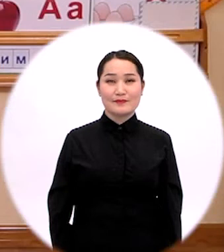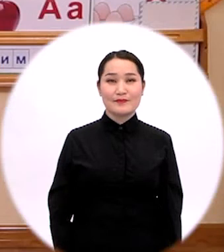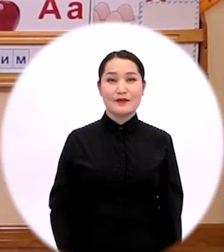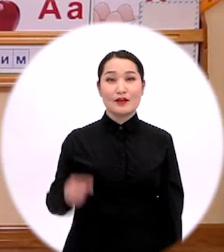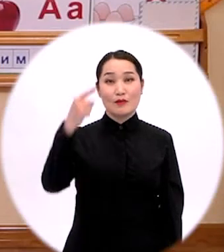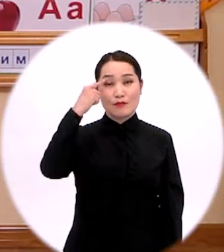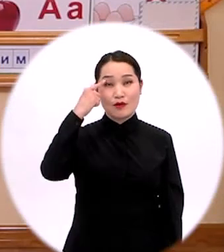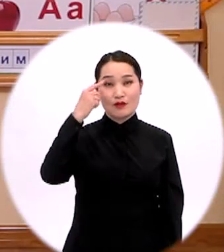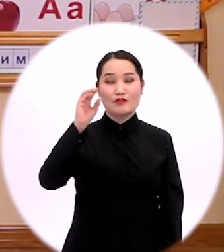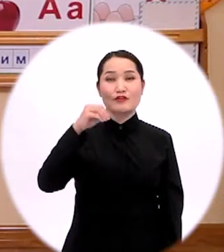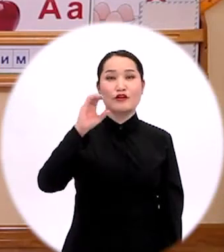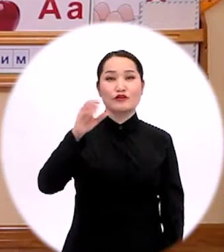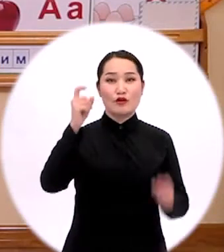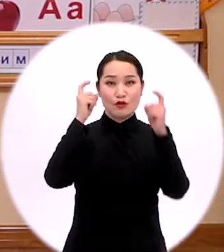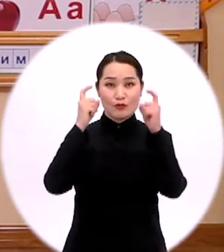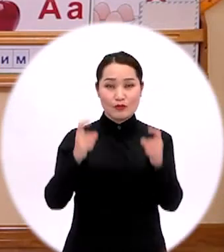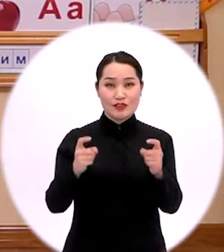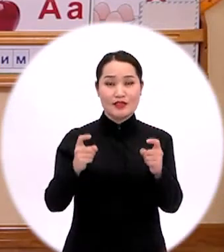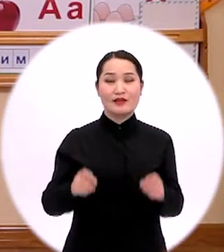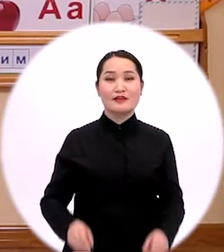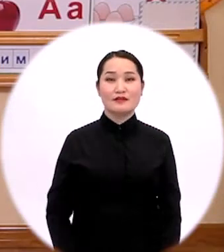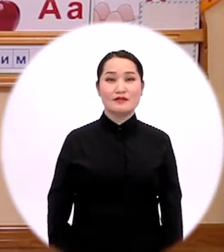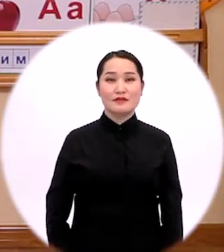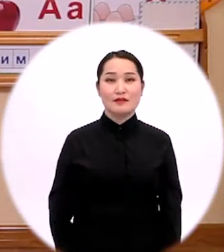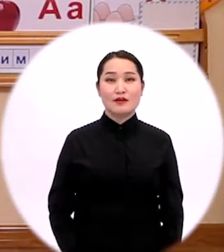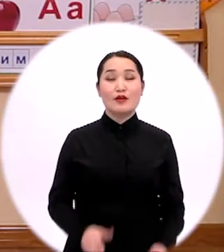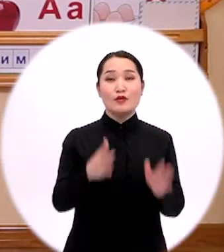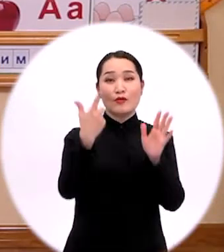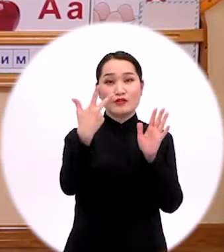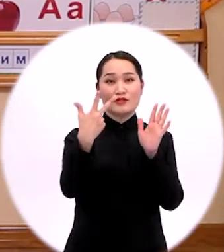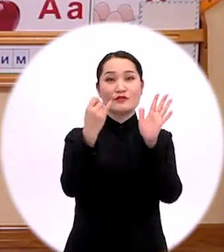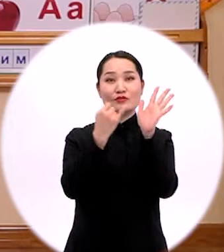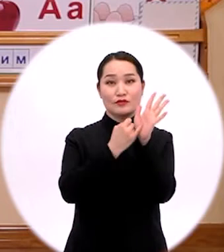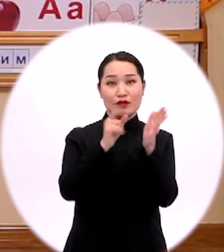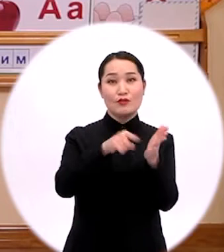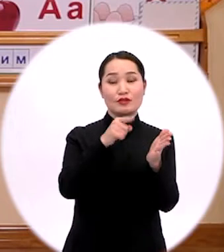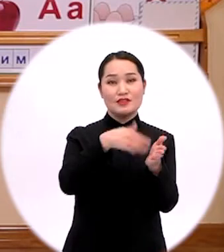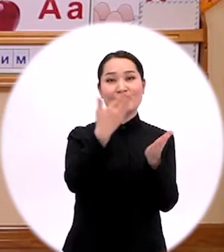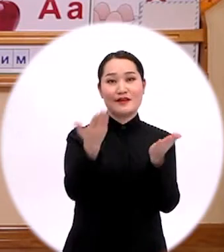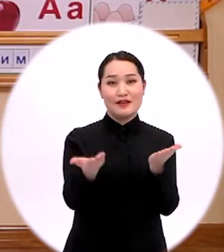Монгол ёс хүмүүжил сурахч хийхээ 36 дугаар хуудсыг нээе.